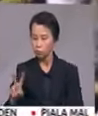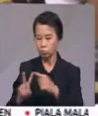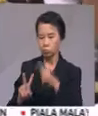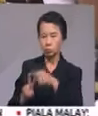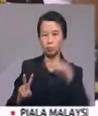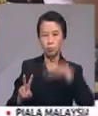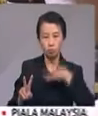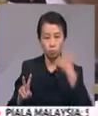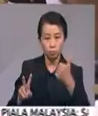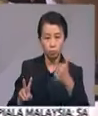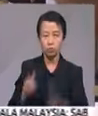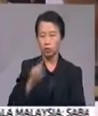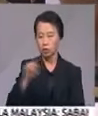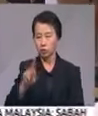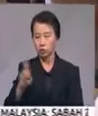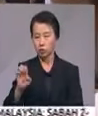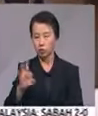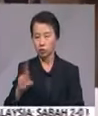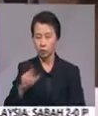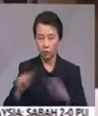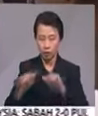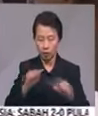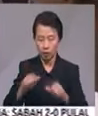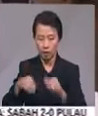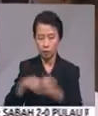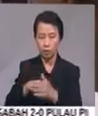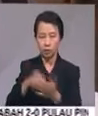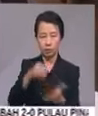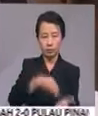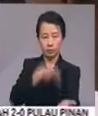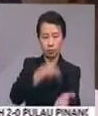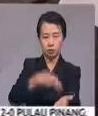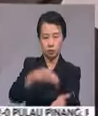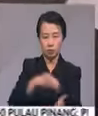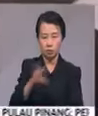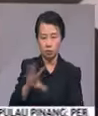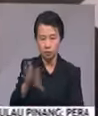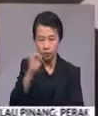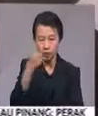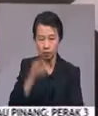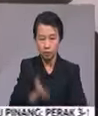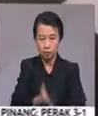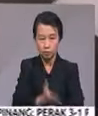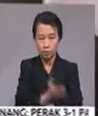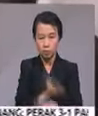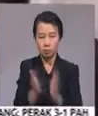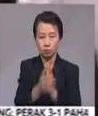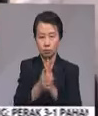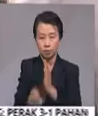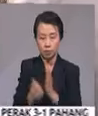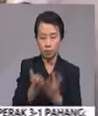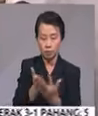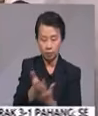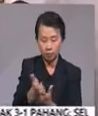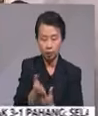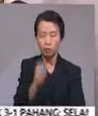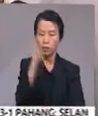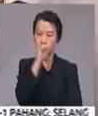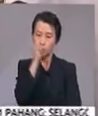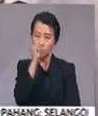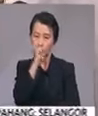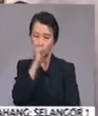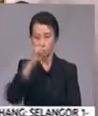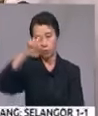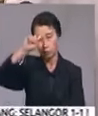kedua-duanya. Zubair kini mula bergiat aktif dalam bidang muzik dan memilih untuk mengembangkan bakatnya menerusi nyanyian